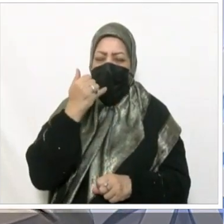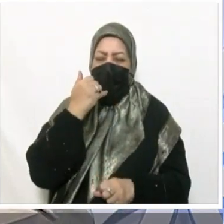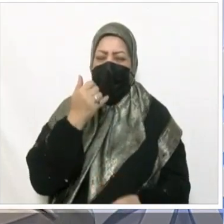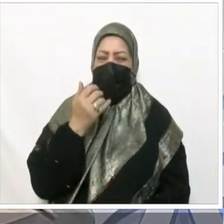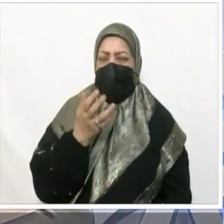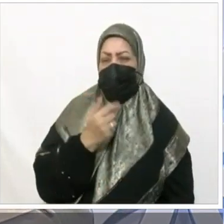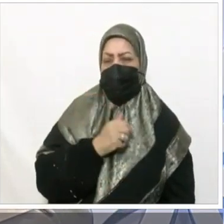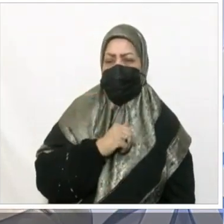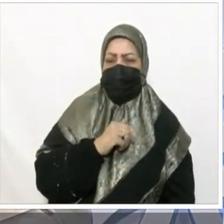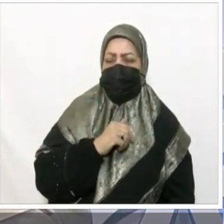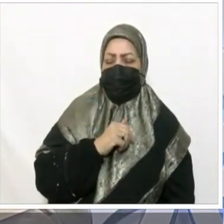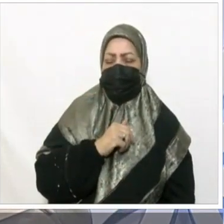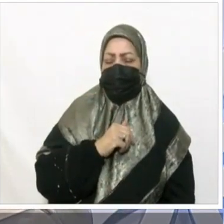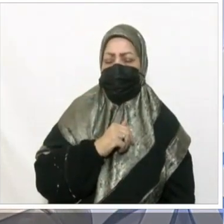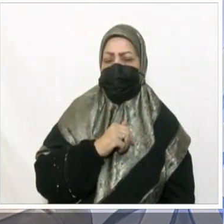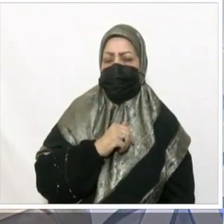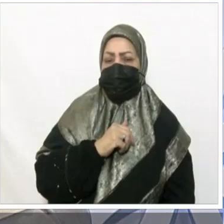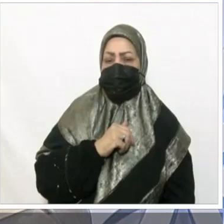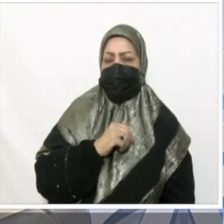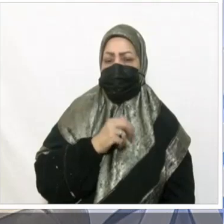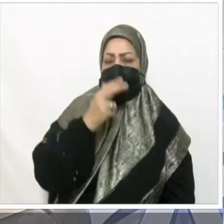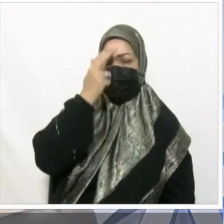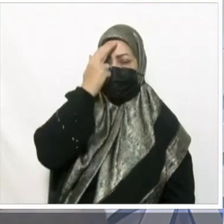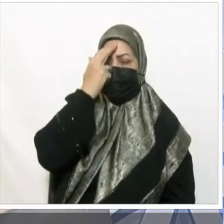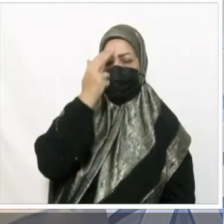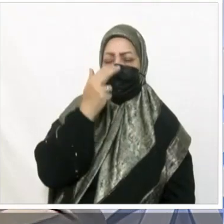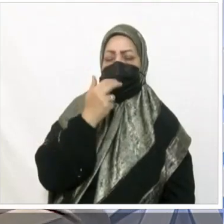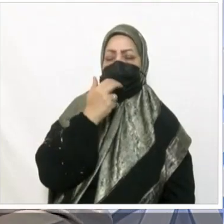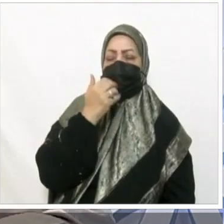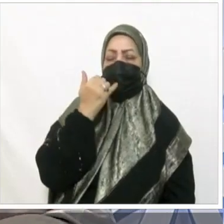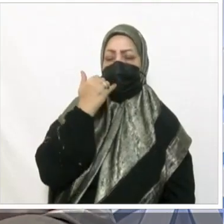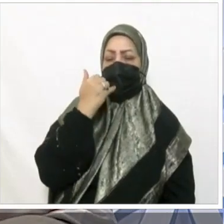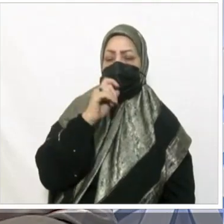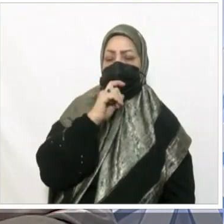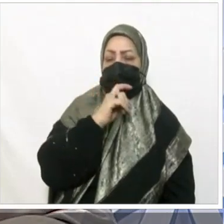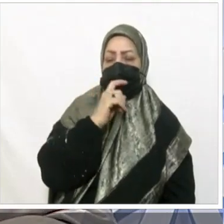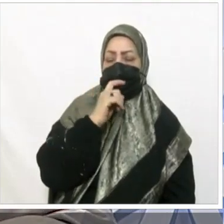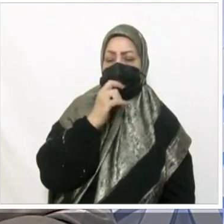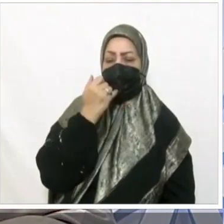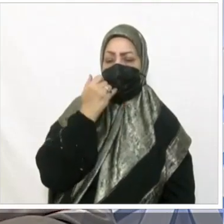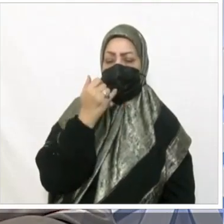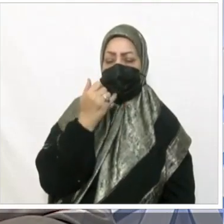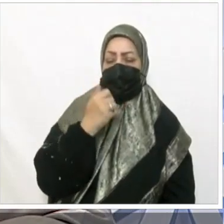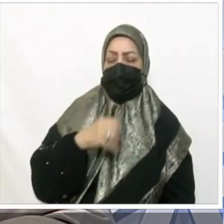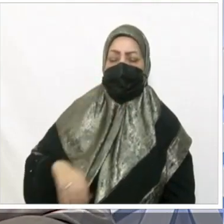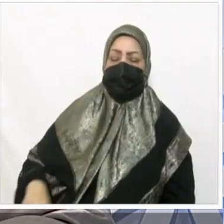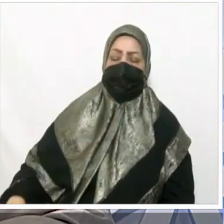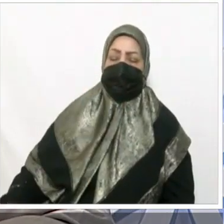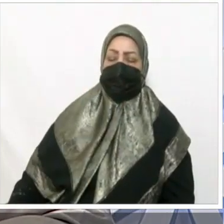هل يجوز لها أن تغتسل أو تؤجله إلى غسل الحيض؟ تمام، تسمعين الجواب إن شاء